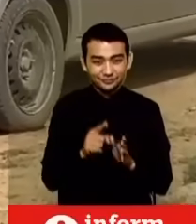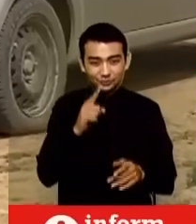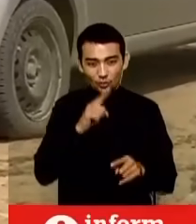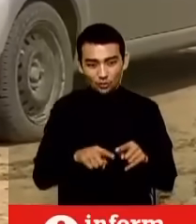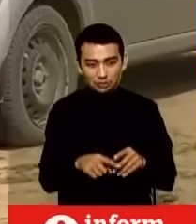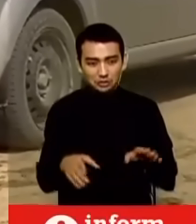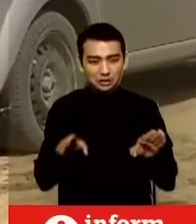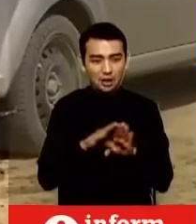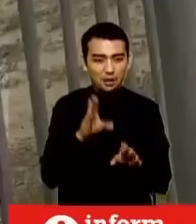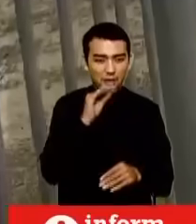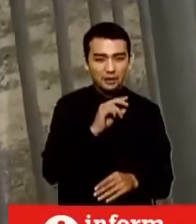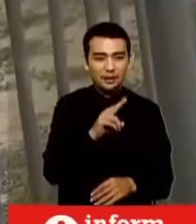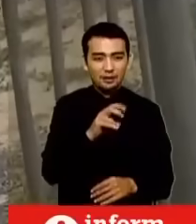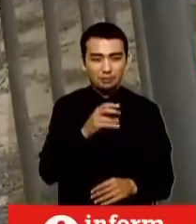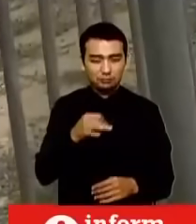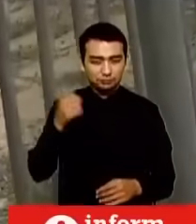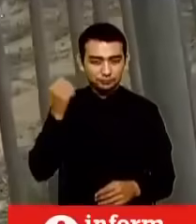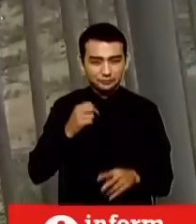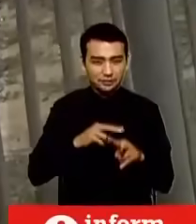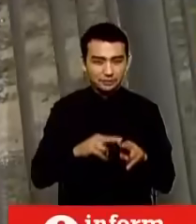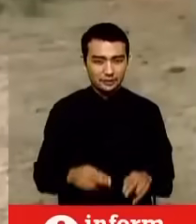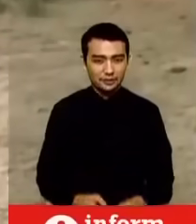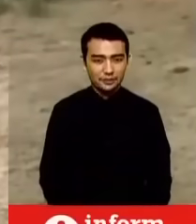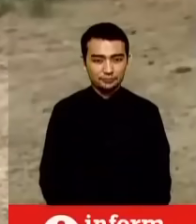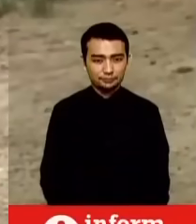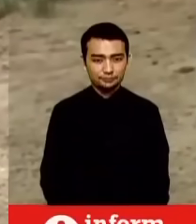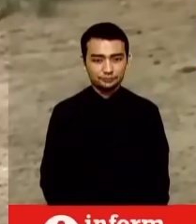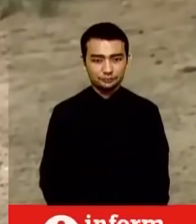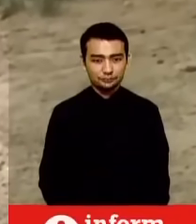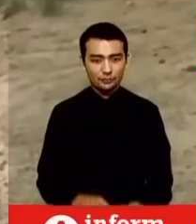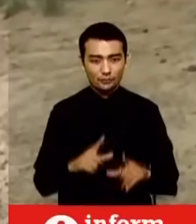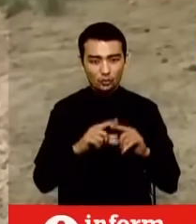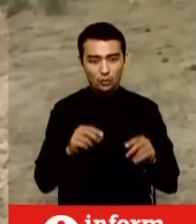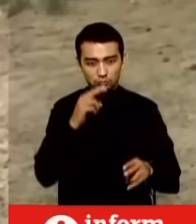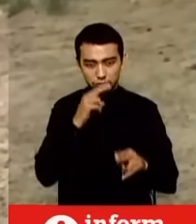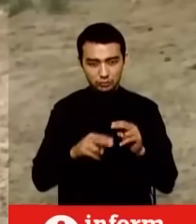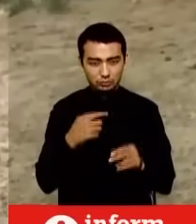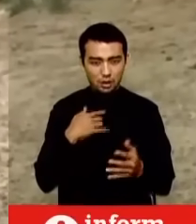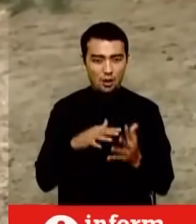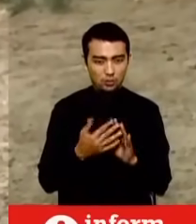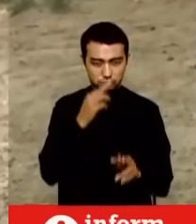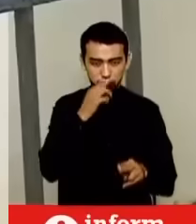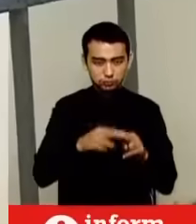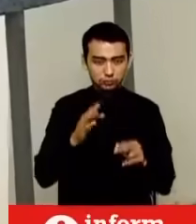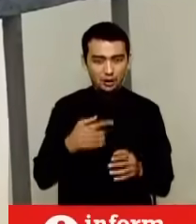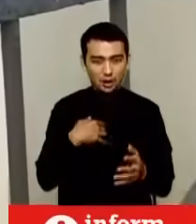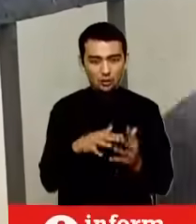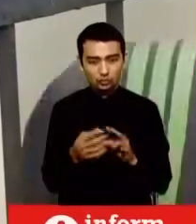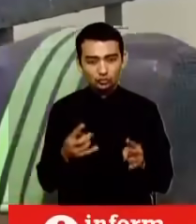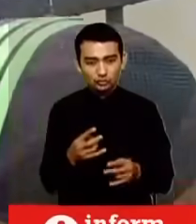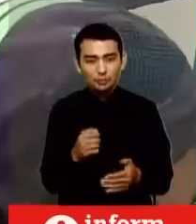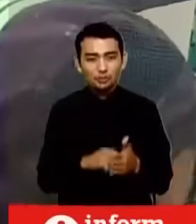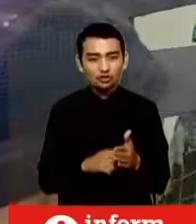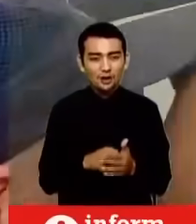жабылатыны кенбайлықтардың төбесінен жай түсіргендей. Мектептің жоғалып кетсе, біздің ауыл жоғалып кетеді. Бұл жерде бізге ауыл керек. Себебі десеңіз,